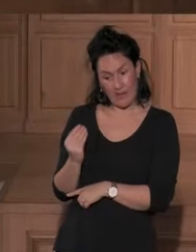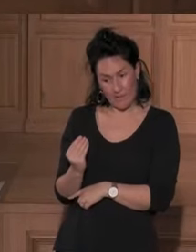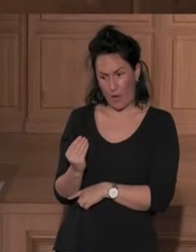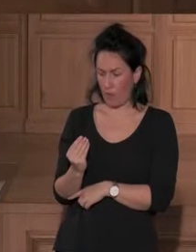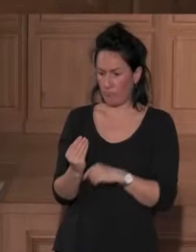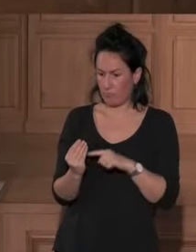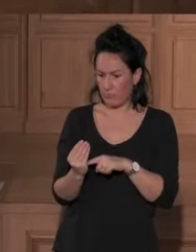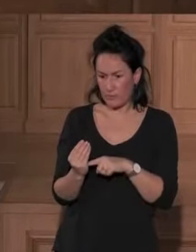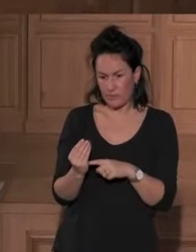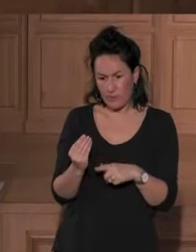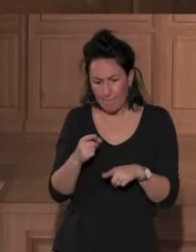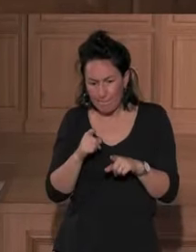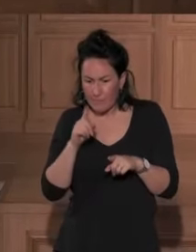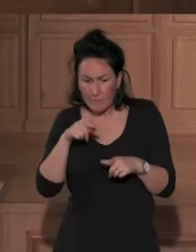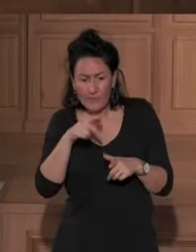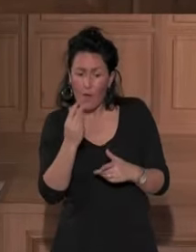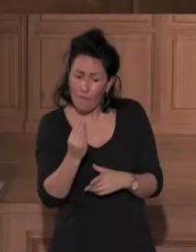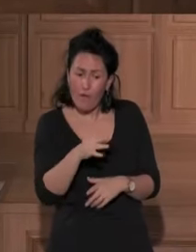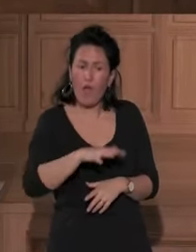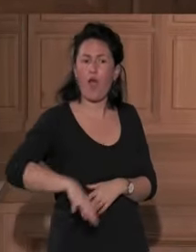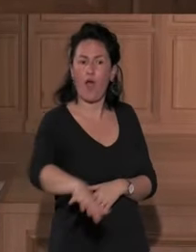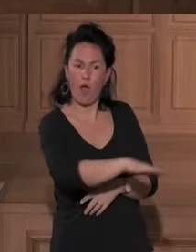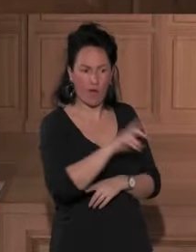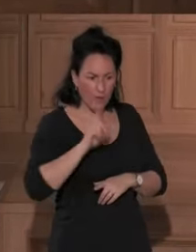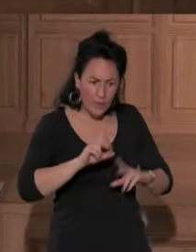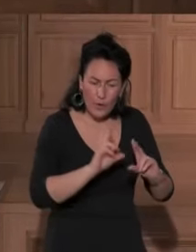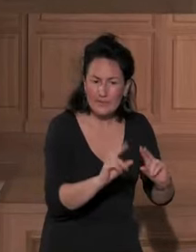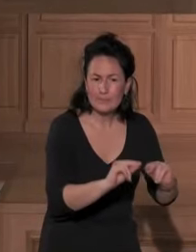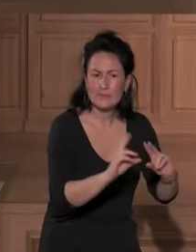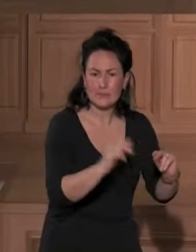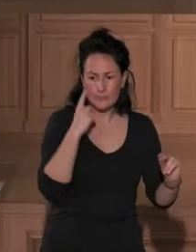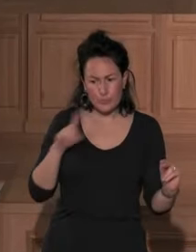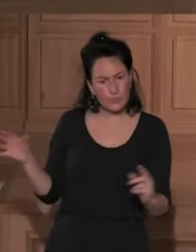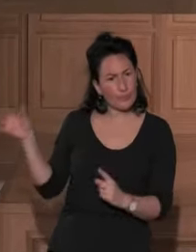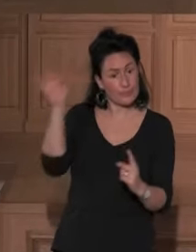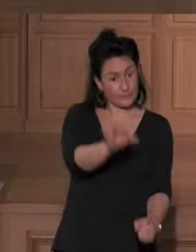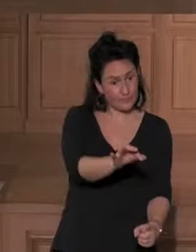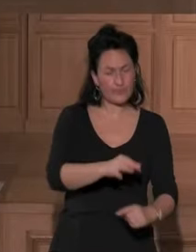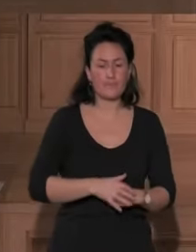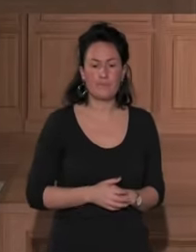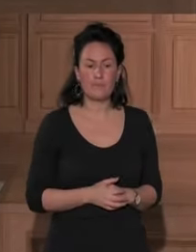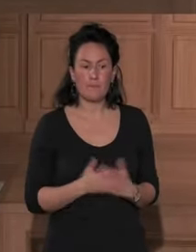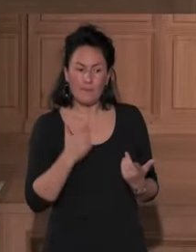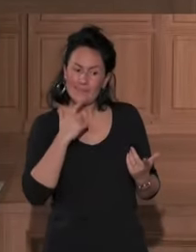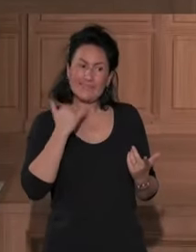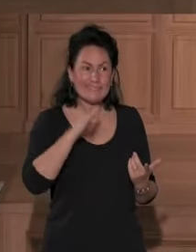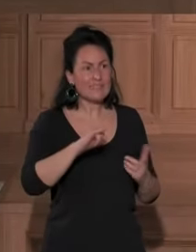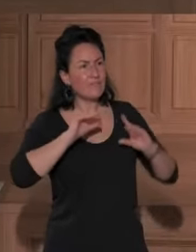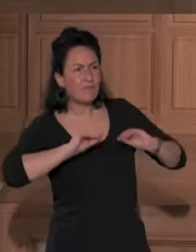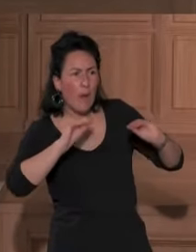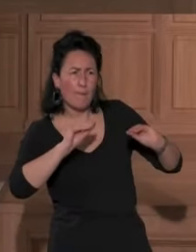projet d'inclusion. C'est aussi les enseignants. Et quand vous rendez les personnes acteurs du projet d'inclusion et l'école,